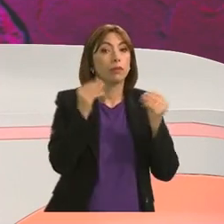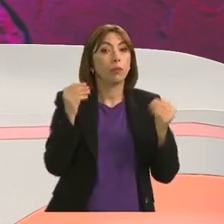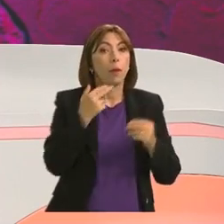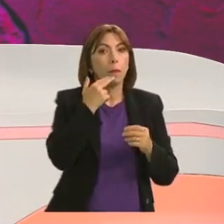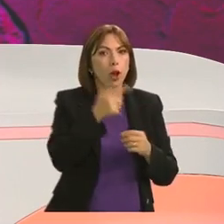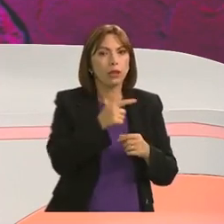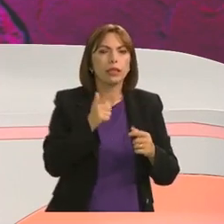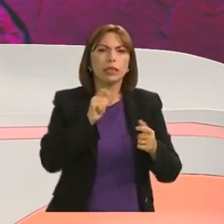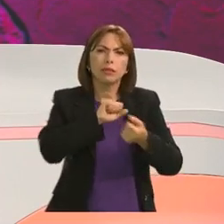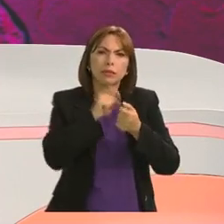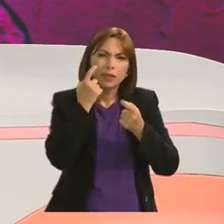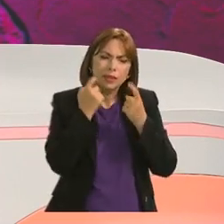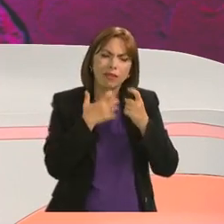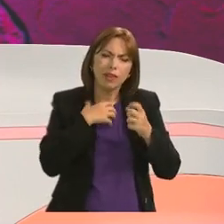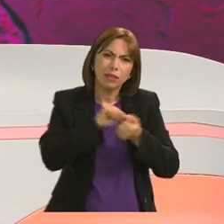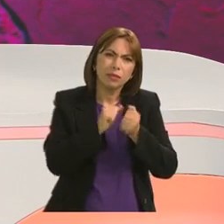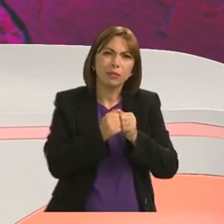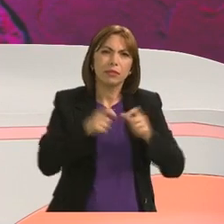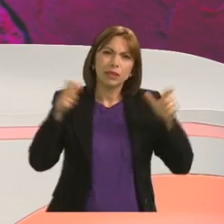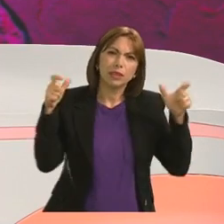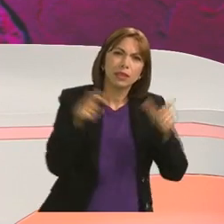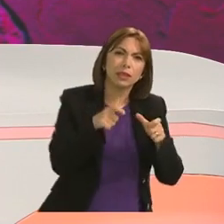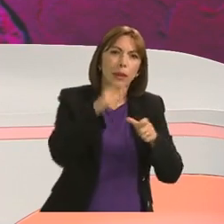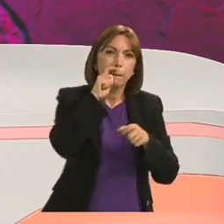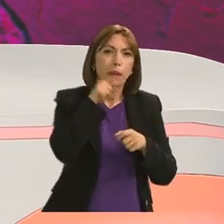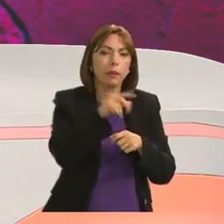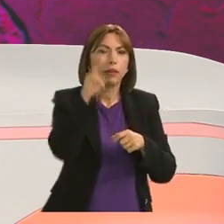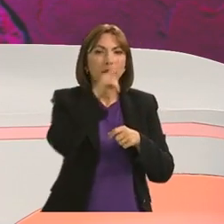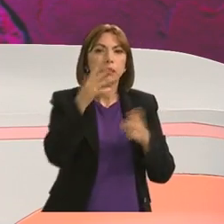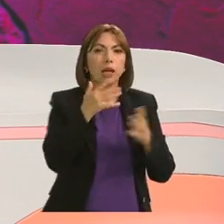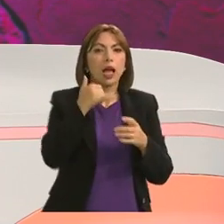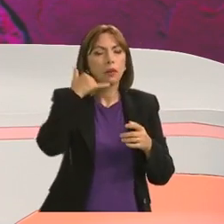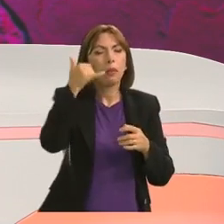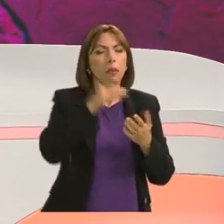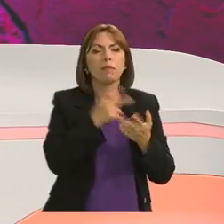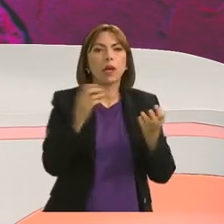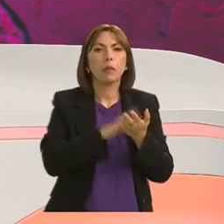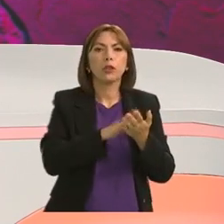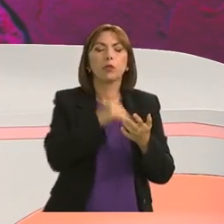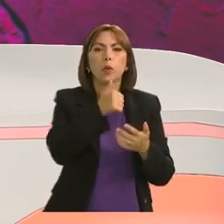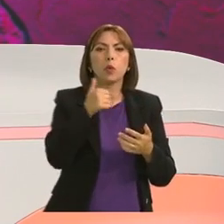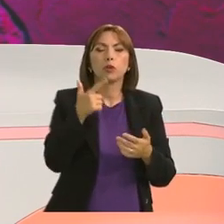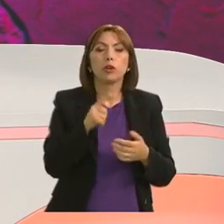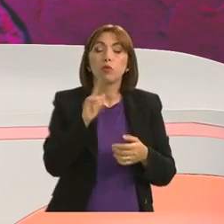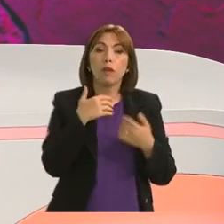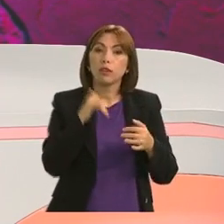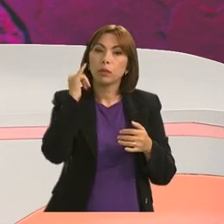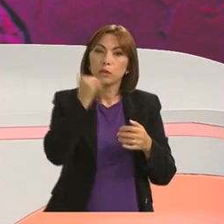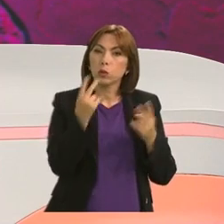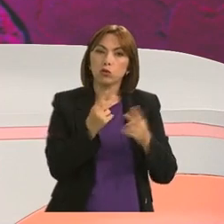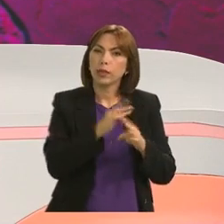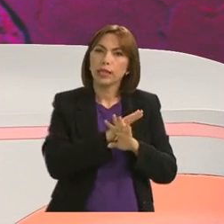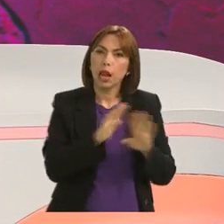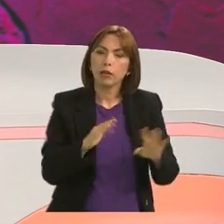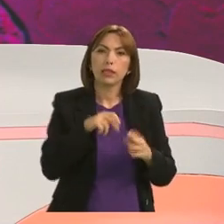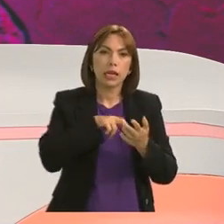polițiști s-au chinuit de-a dreptul să încătușeze un bărbat în stare de ebrietate care suna fără motiv la 112. N-a fost o misiune ușoară